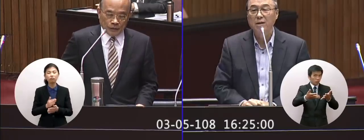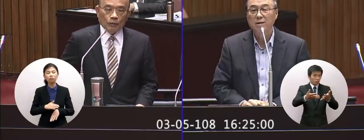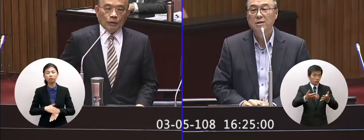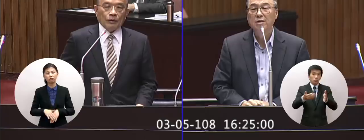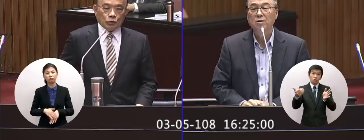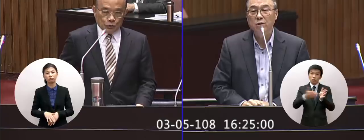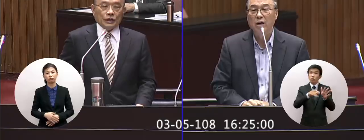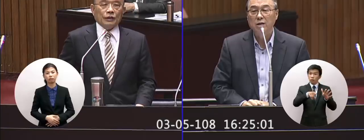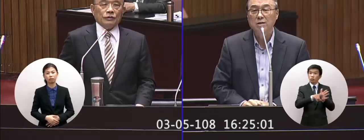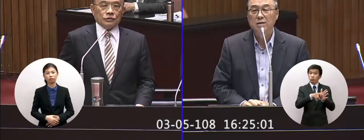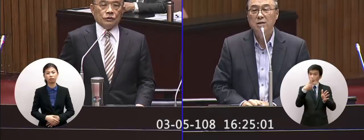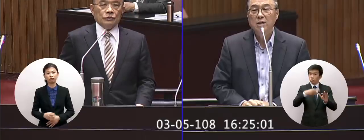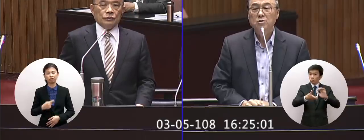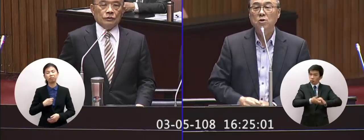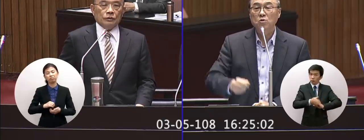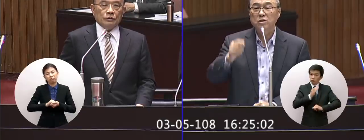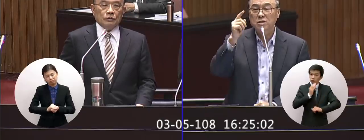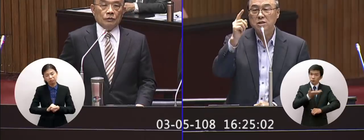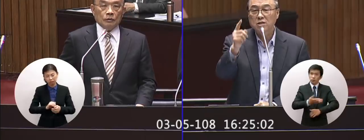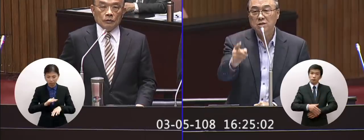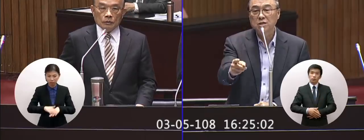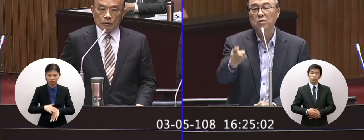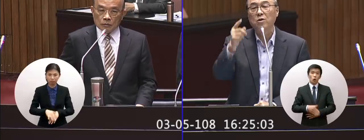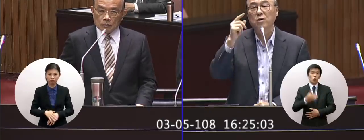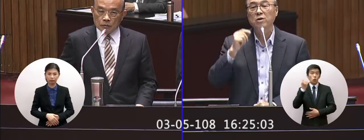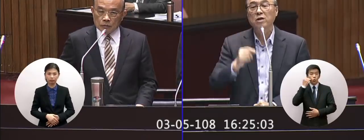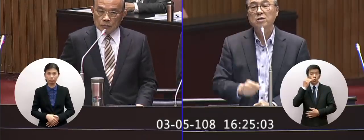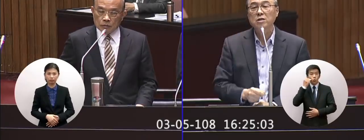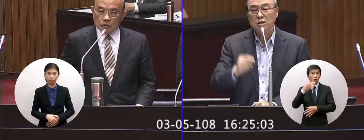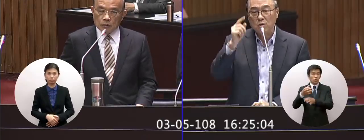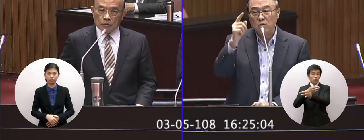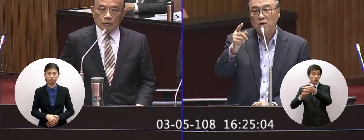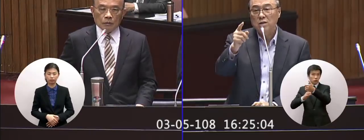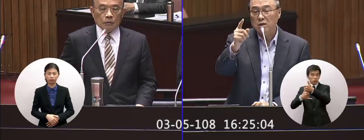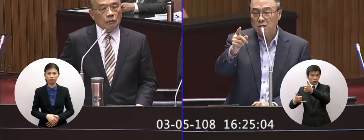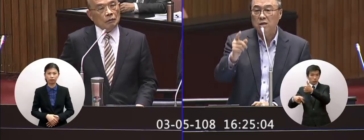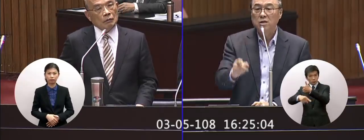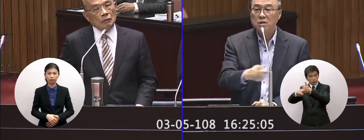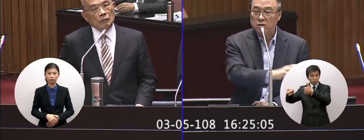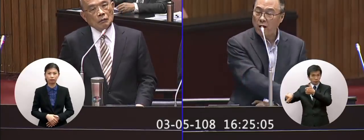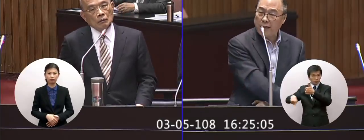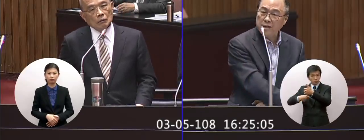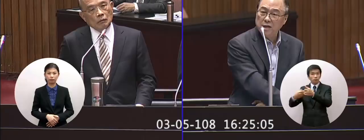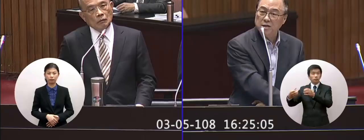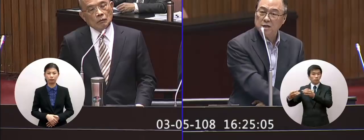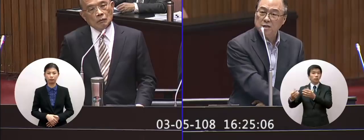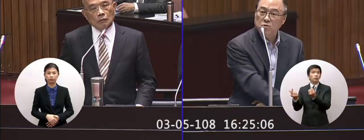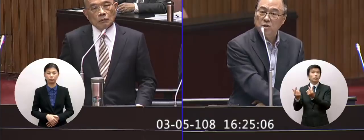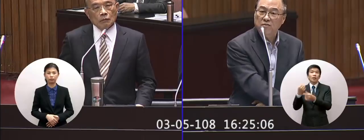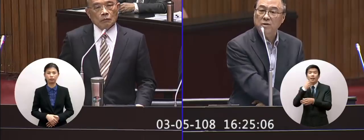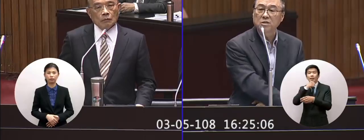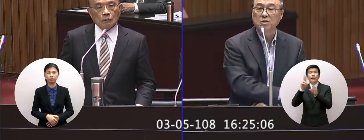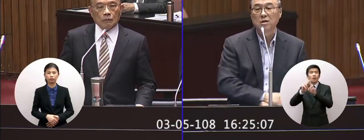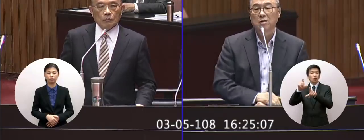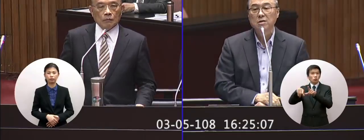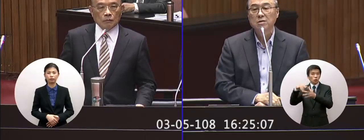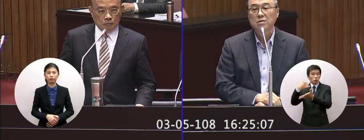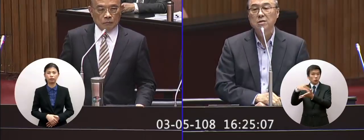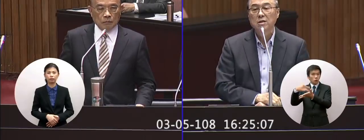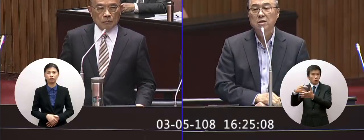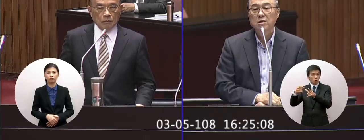决定吧？ 对，我 对不对？ 是。 所以如果依照经济委员会经济那个依照台电的这个计算的方